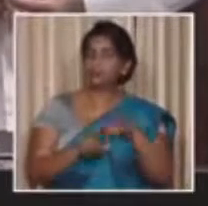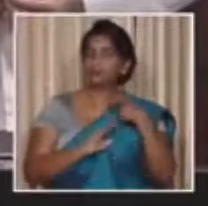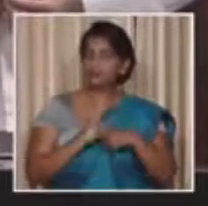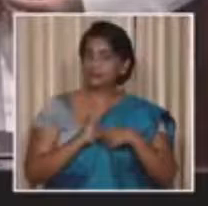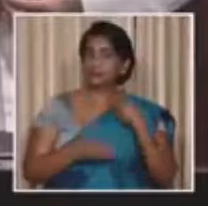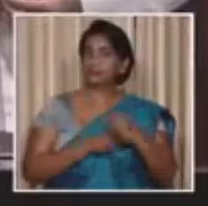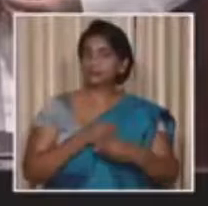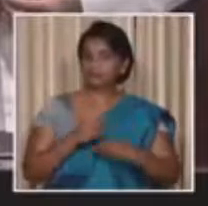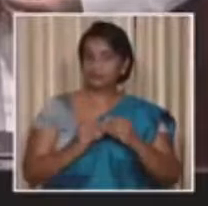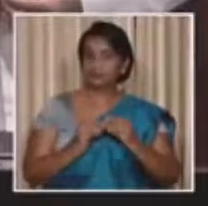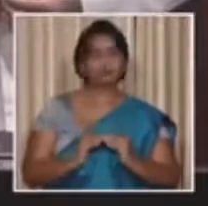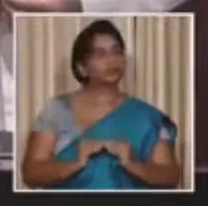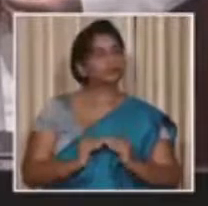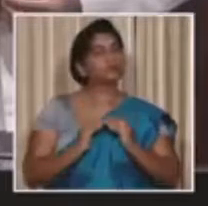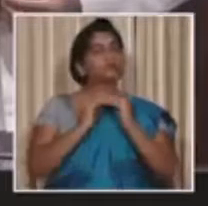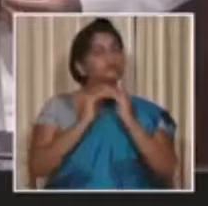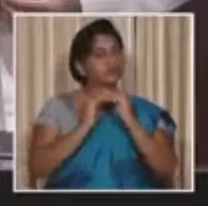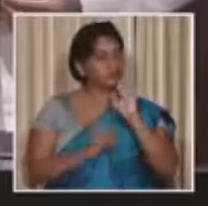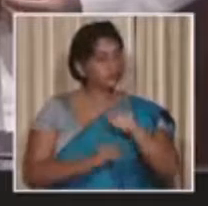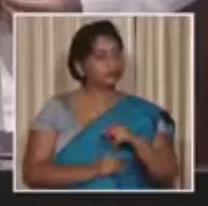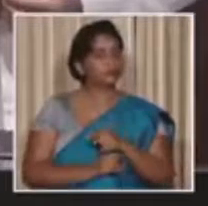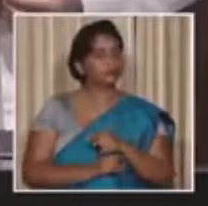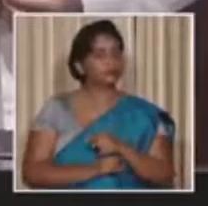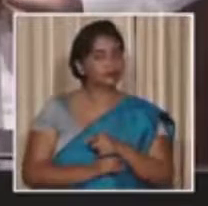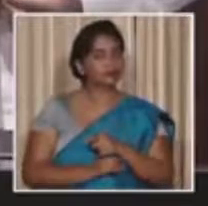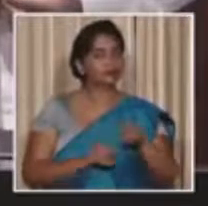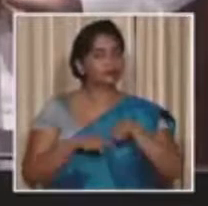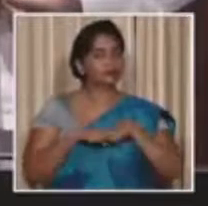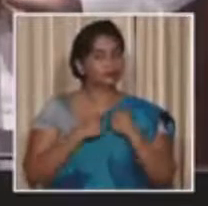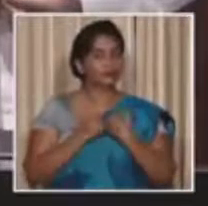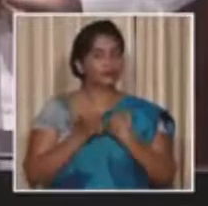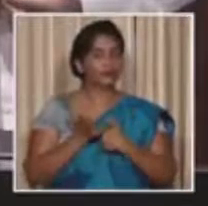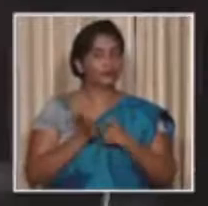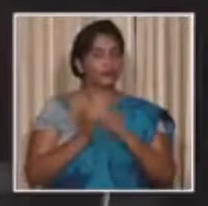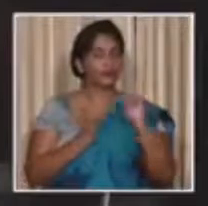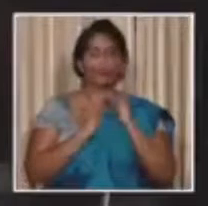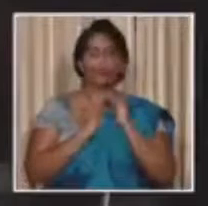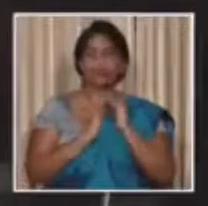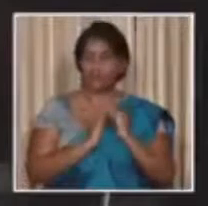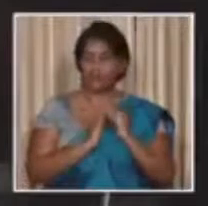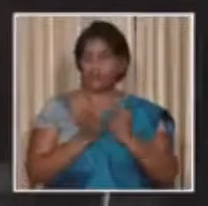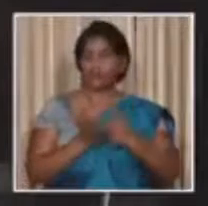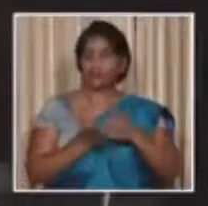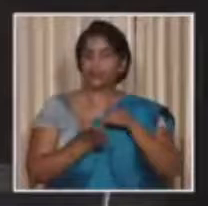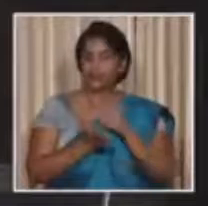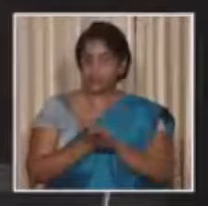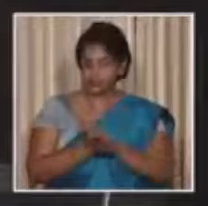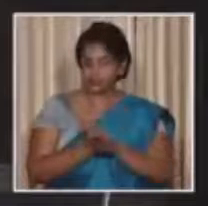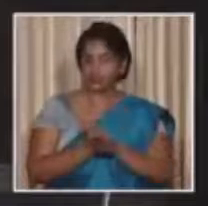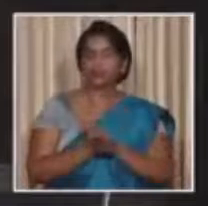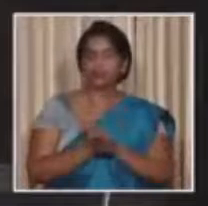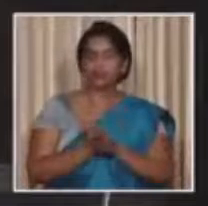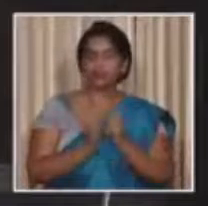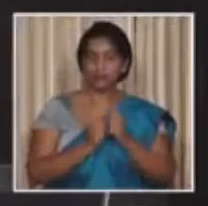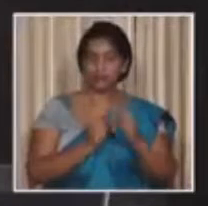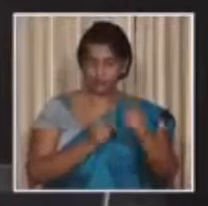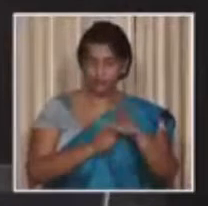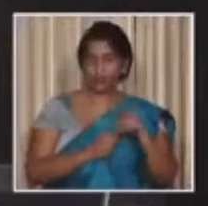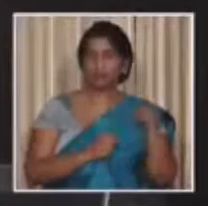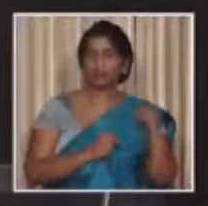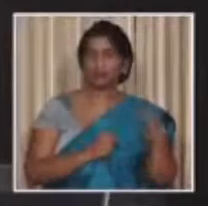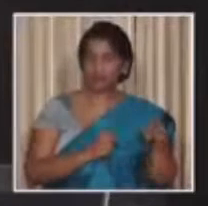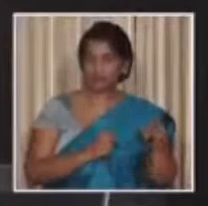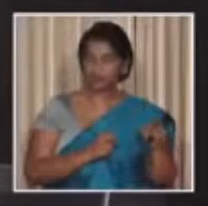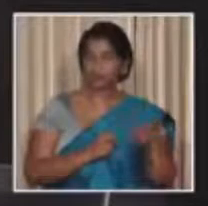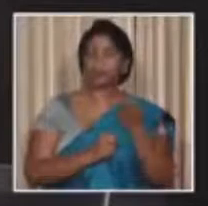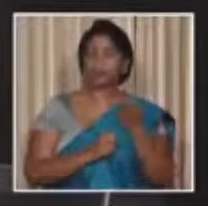කර්මාන්ත සංවර්ධනය වෙනුවෙන් සමාගම් රජිස්ත්‍රා කාර්යාලයේ ලියාපදිංචි ගාස්තු සංශෝධන වැඩසටහනක් ක්‍රියාත්මක කරනවා. එම